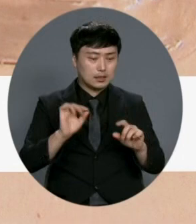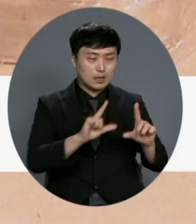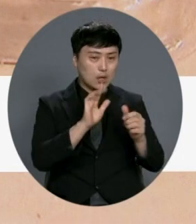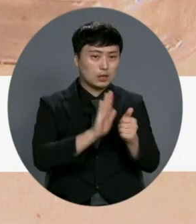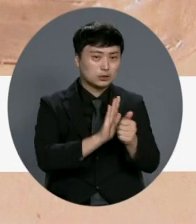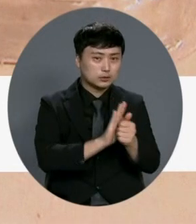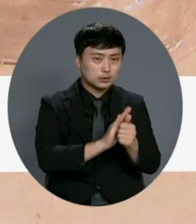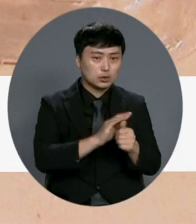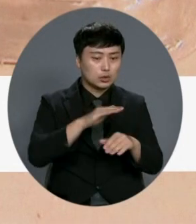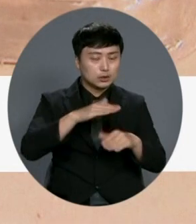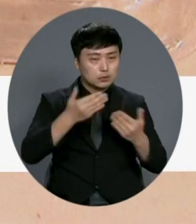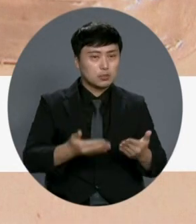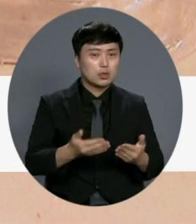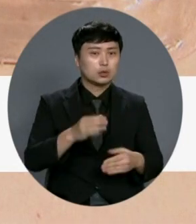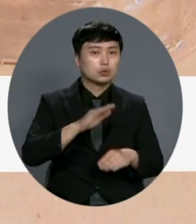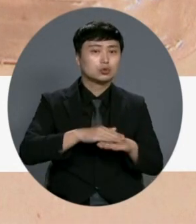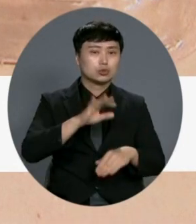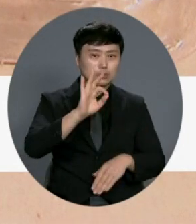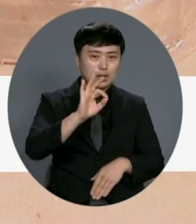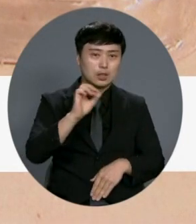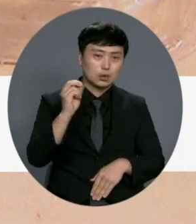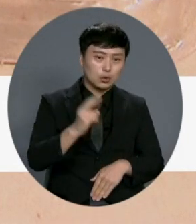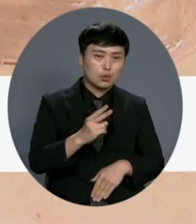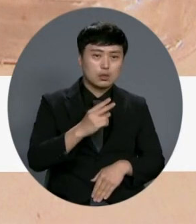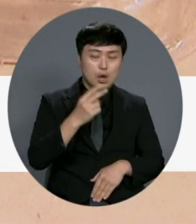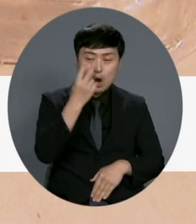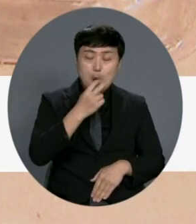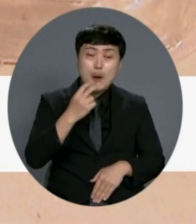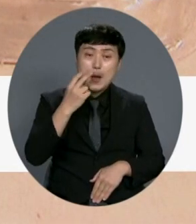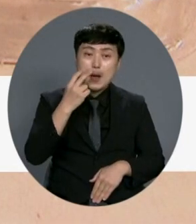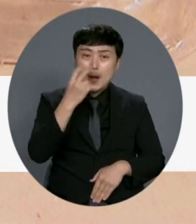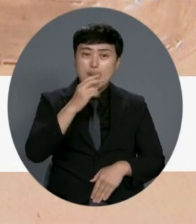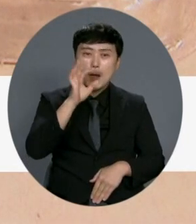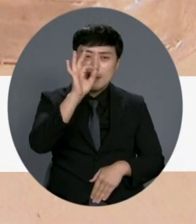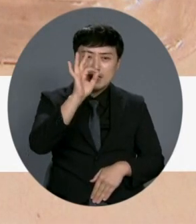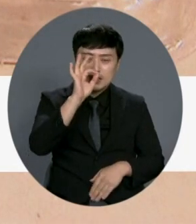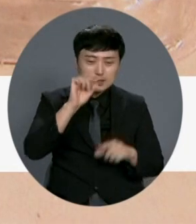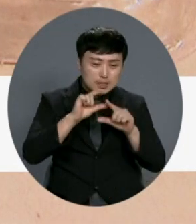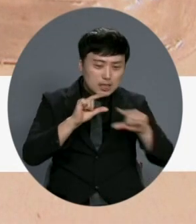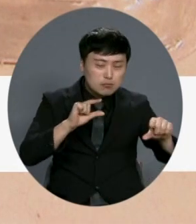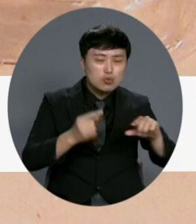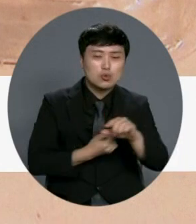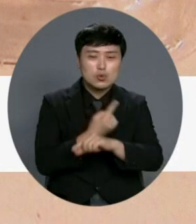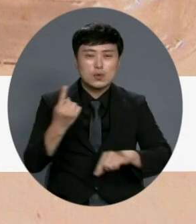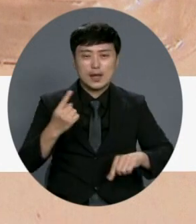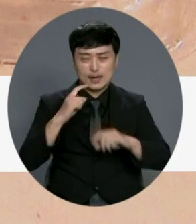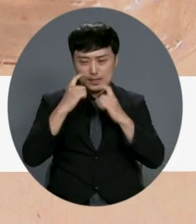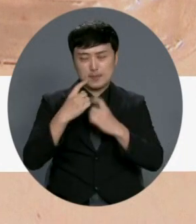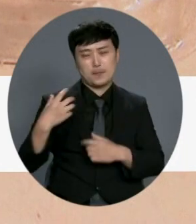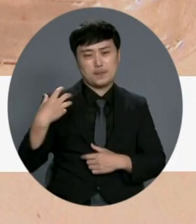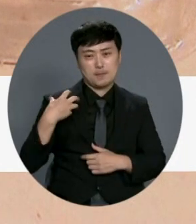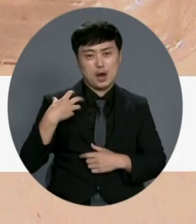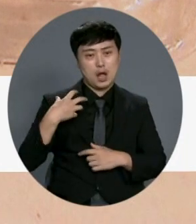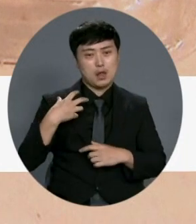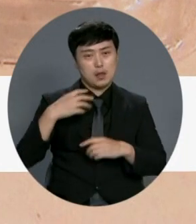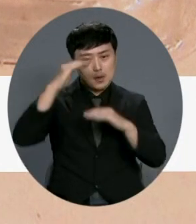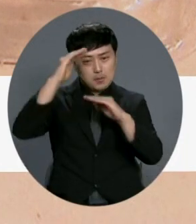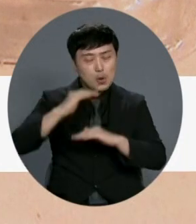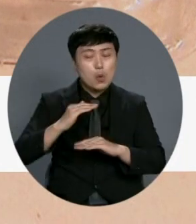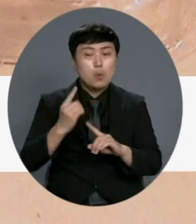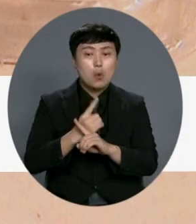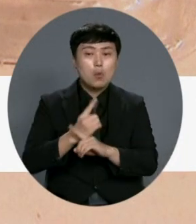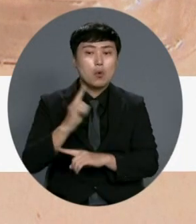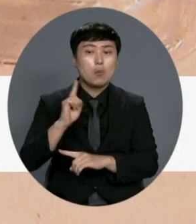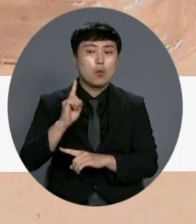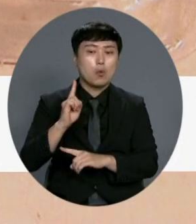없어졌습니다 검사 비용도 일부 고위험군을 제외하고는 모두 개인이 부담해야 합니다 어떤 것들이 달라지는지 손흥민 기자가